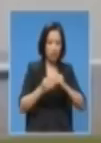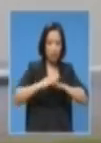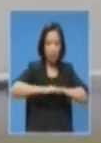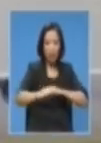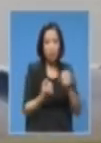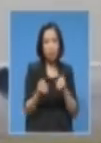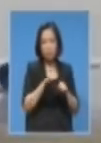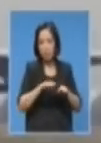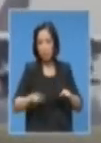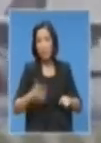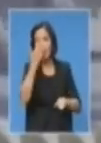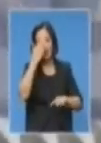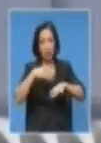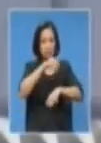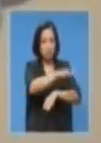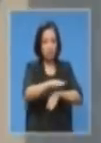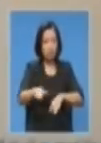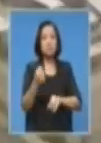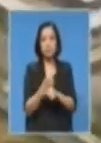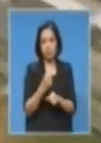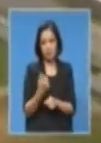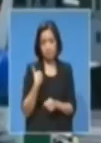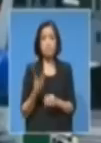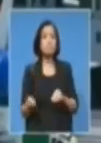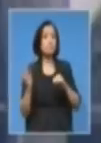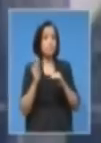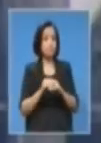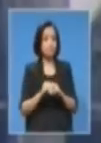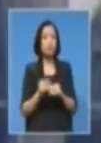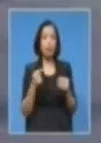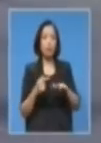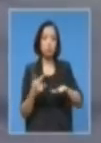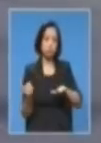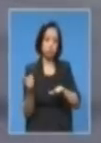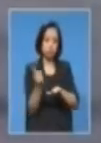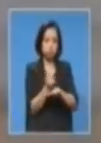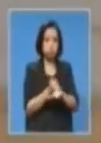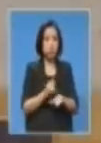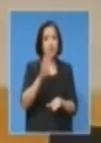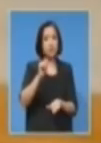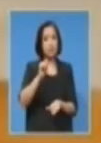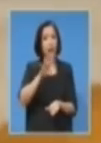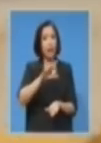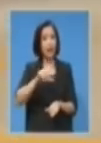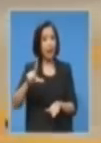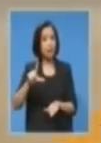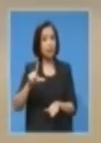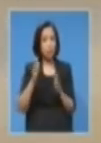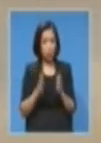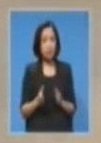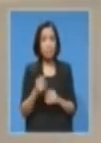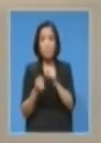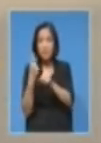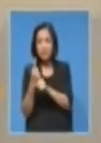ถด้านหน้านะครับแล้วก็จะเป็นการเพิ่มผู้โดยสารจากปริมาณ45ล้านคนต่อปีให้เป็น60ล้านค